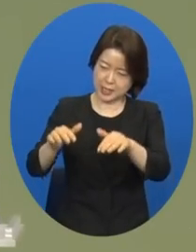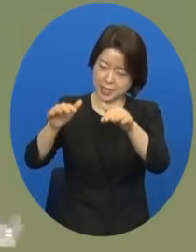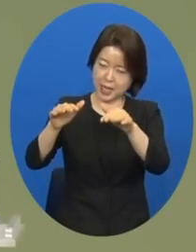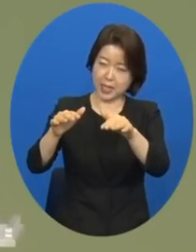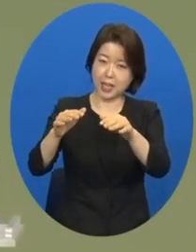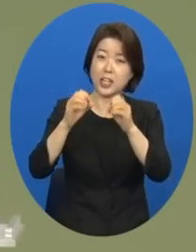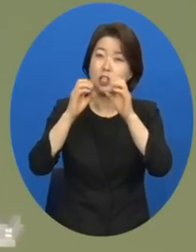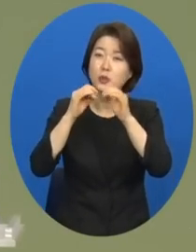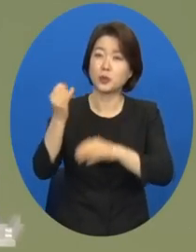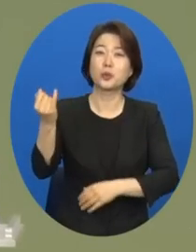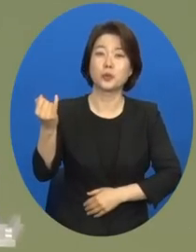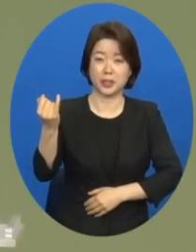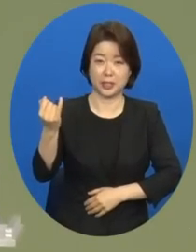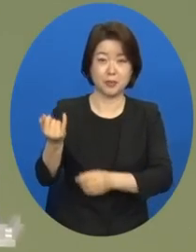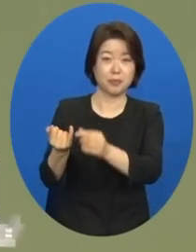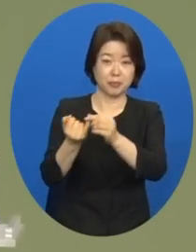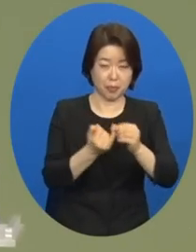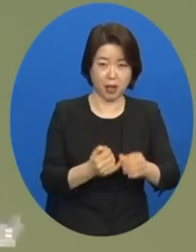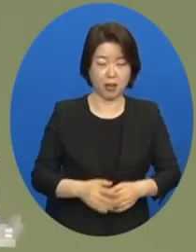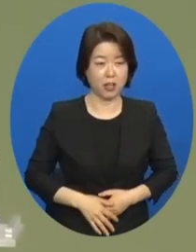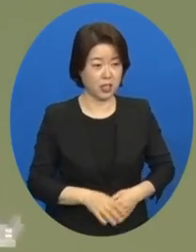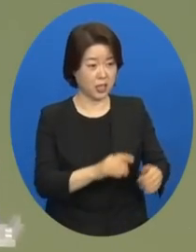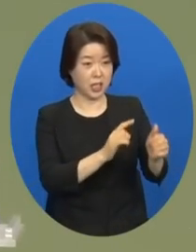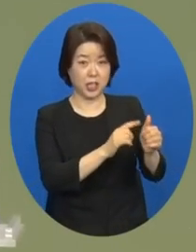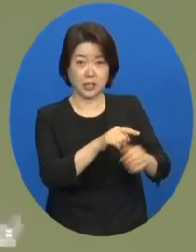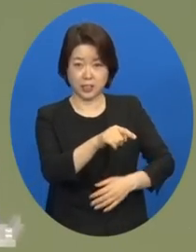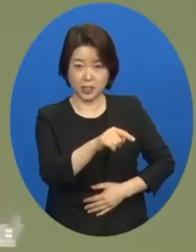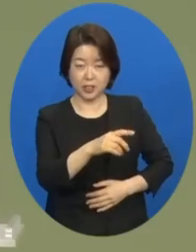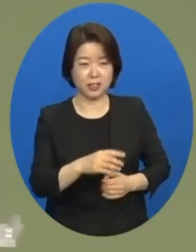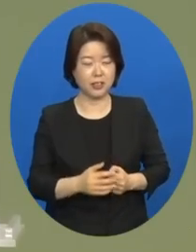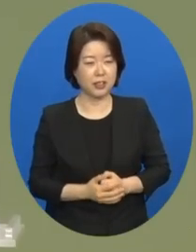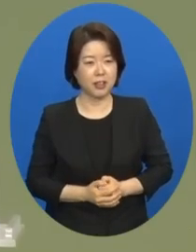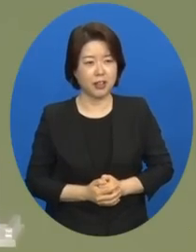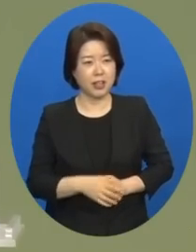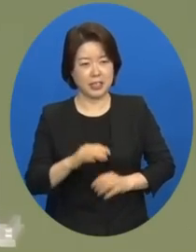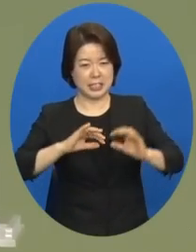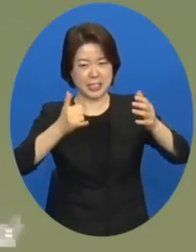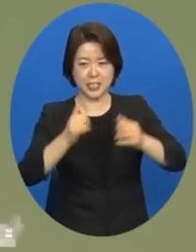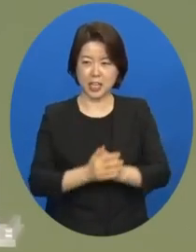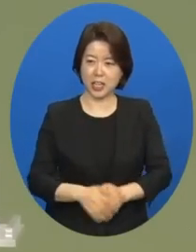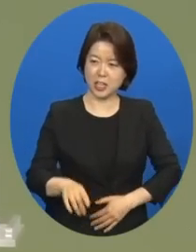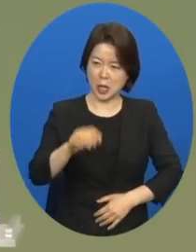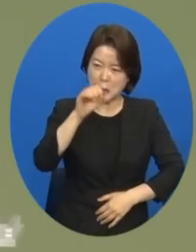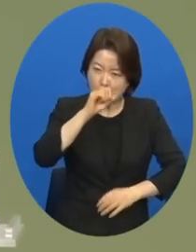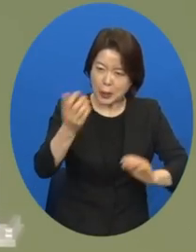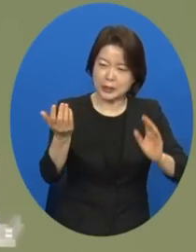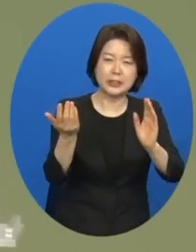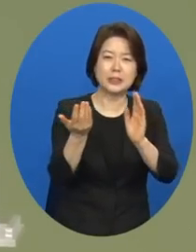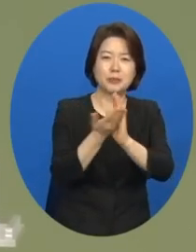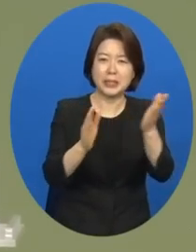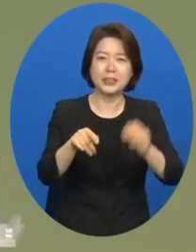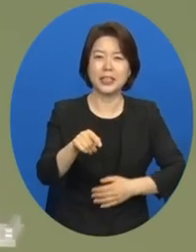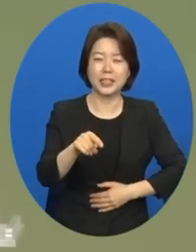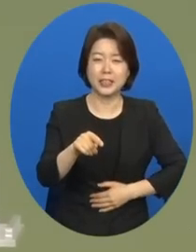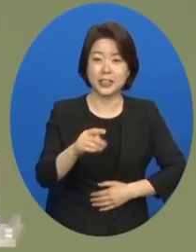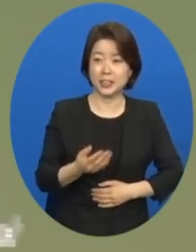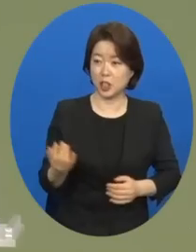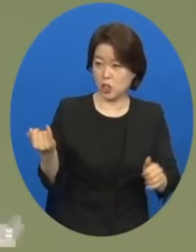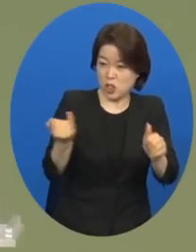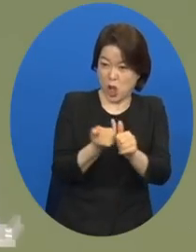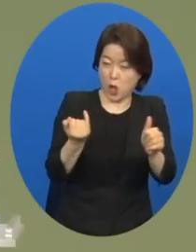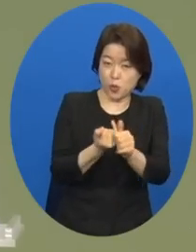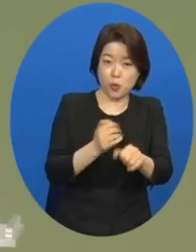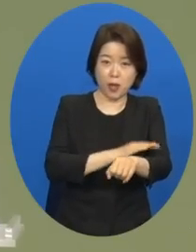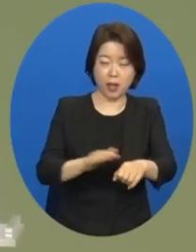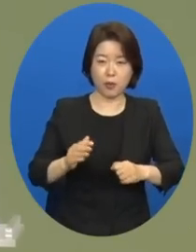그러니까 세상에서는 퇴짜 맞을 배우자인데 여기는 위기가토 앞에서 그래서 7남 3녀를 낳아 가지고 그냥